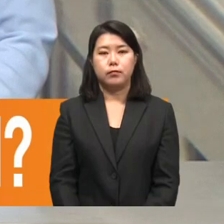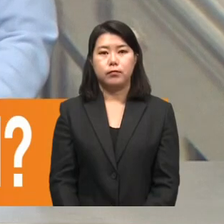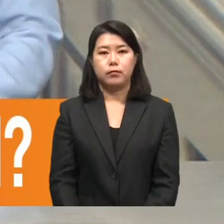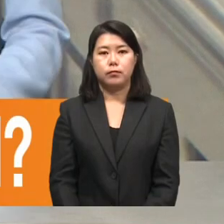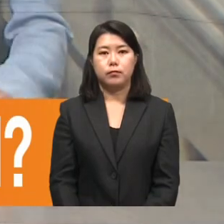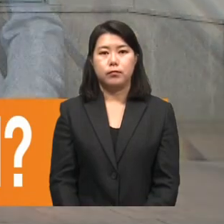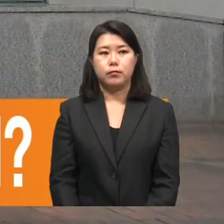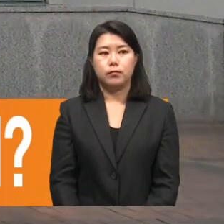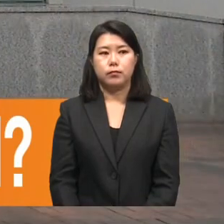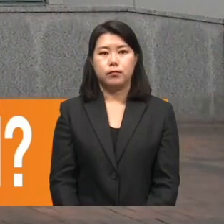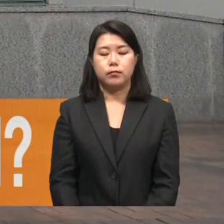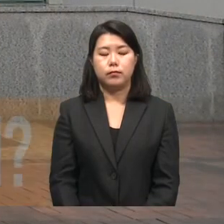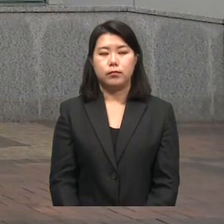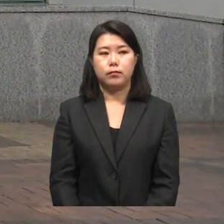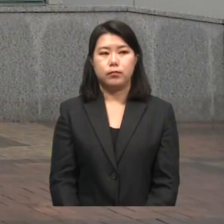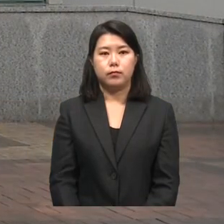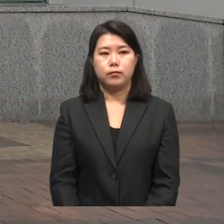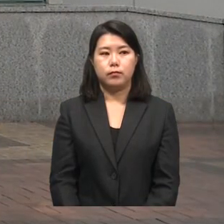취재했습니다.